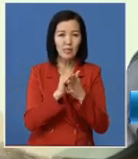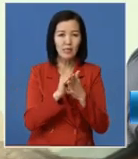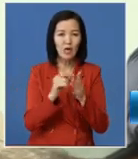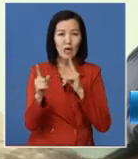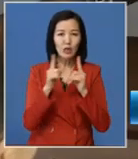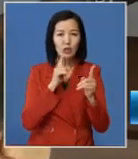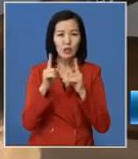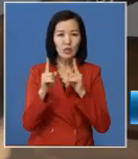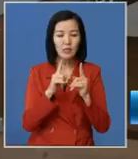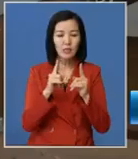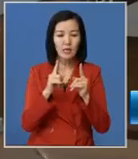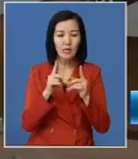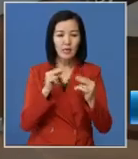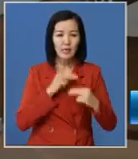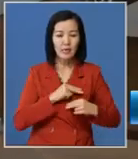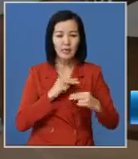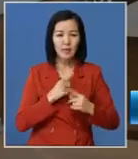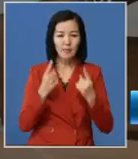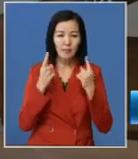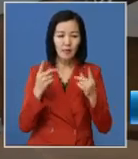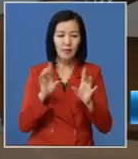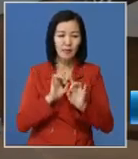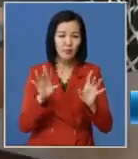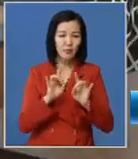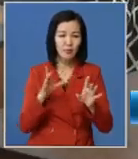Амангелді Шегіровтің өмірге сіңірген ерен еңбегі сөз болды.